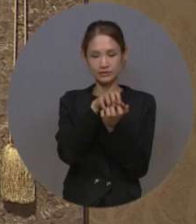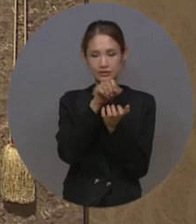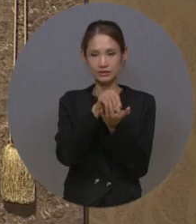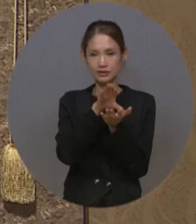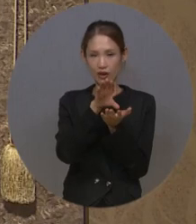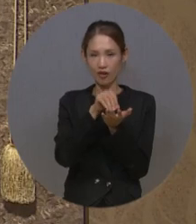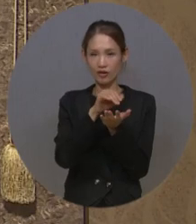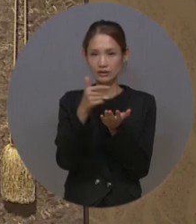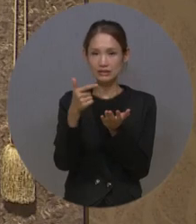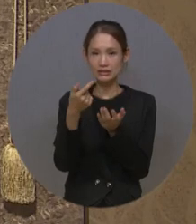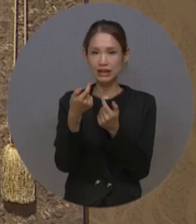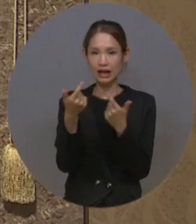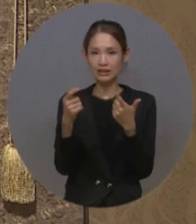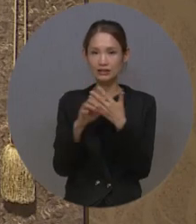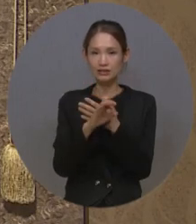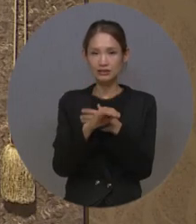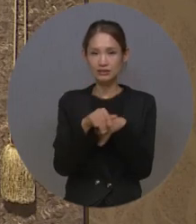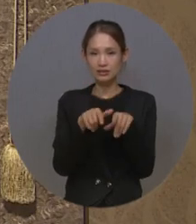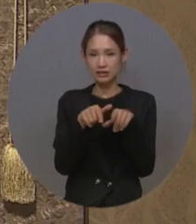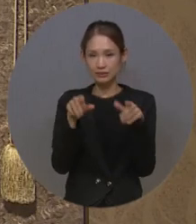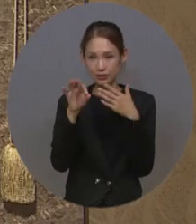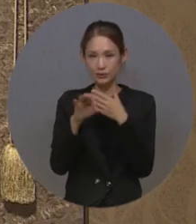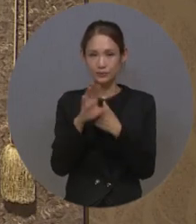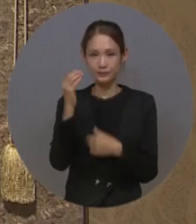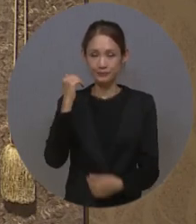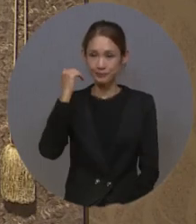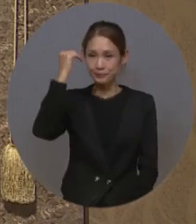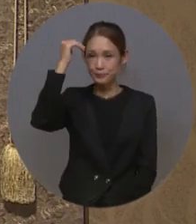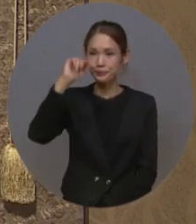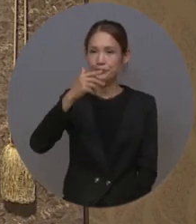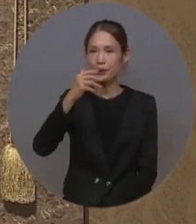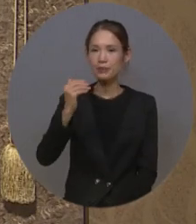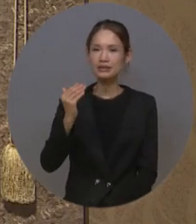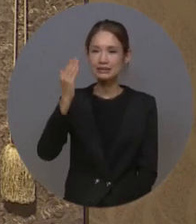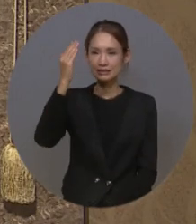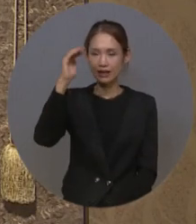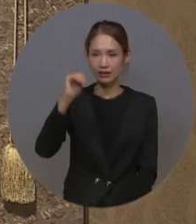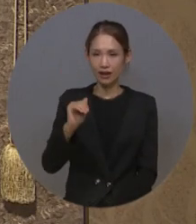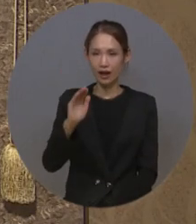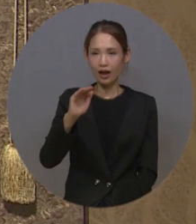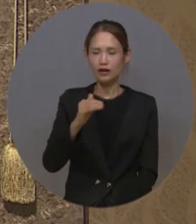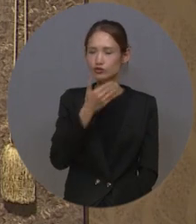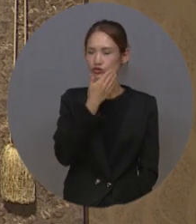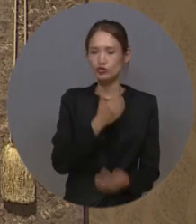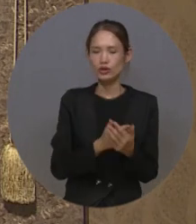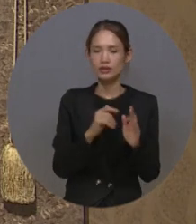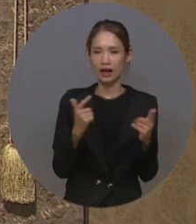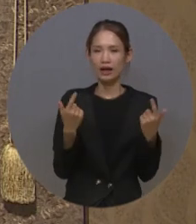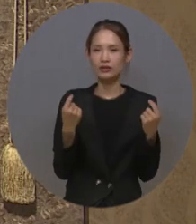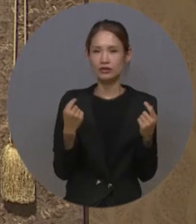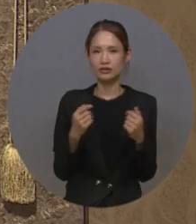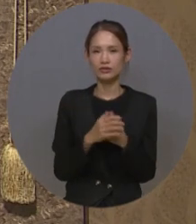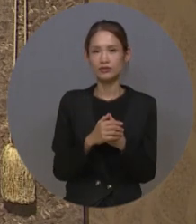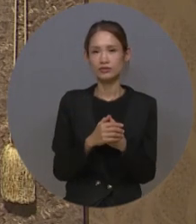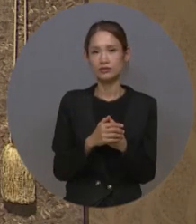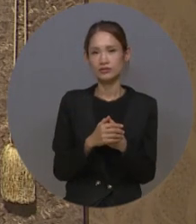큰지가 결정이 돼요. 객관적으로 뭐 키가 180 이상이면 크다 작다가 중요한 게 아닌 것처럼 내